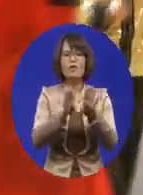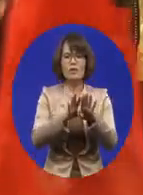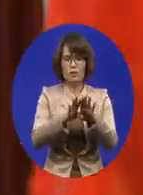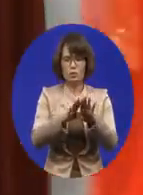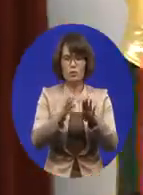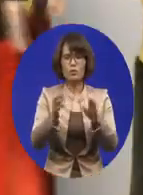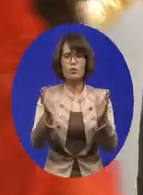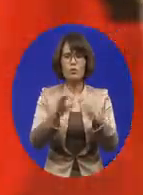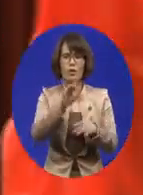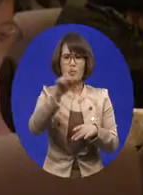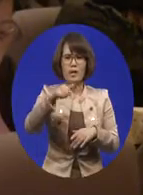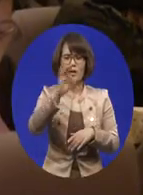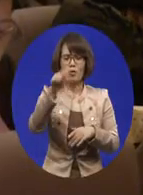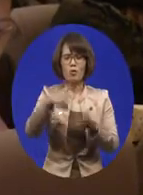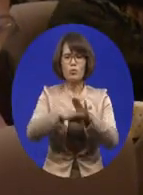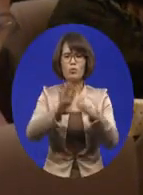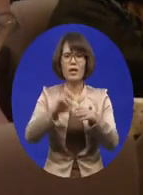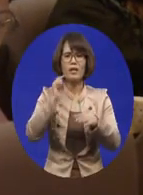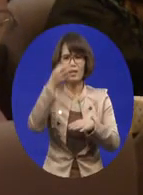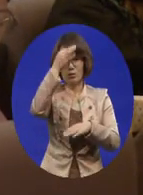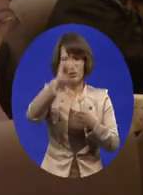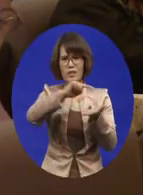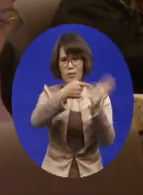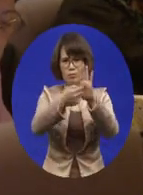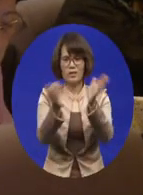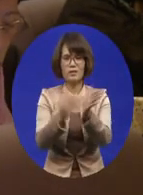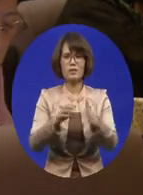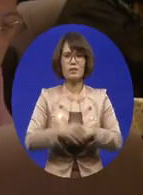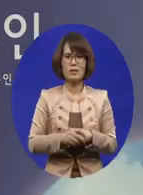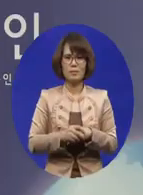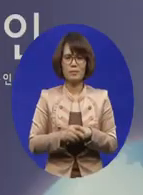구성된 배공문화예술단의 흥겨운 무대가 이어졌습니다.